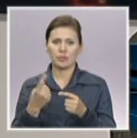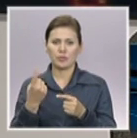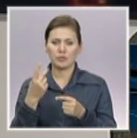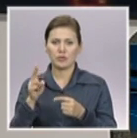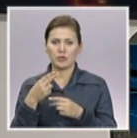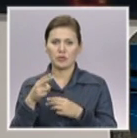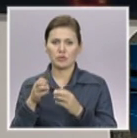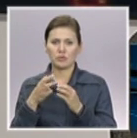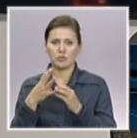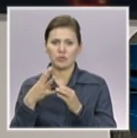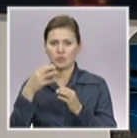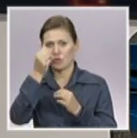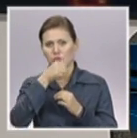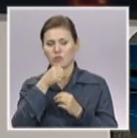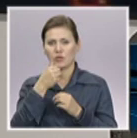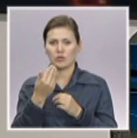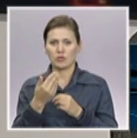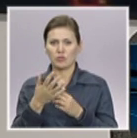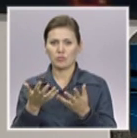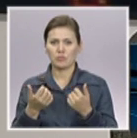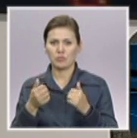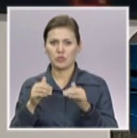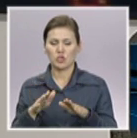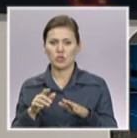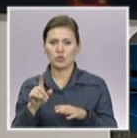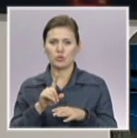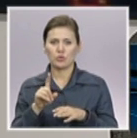1 декабря 2014 года она приняла решение, что